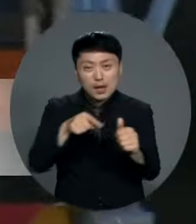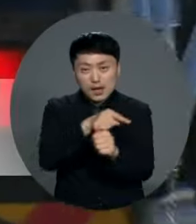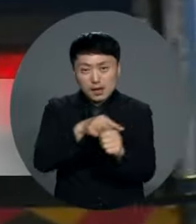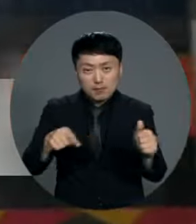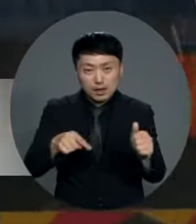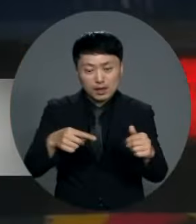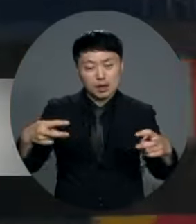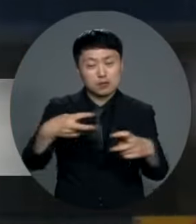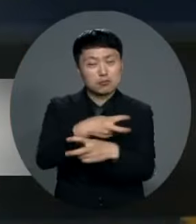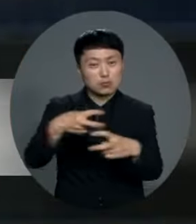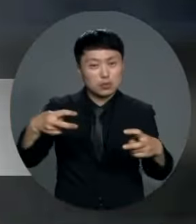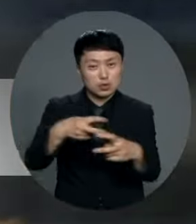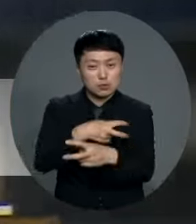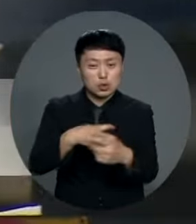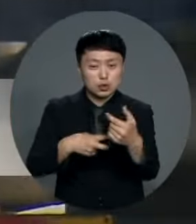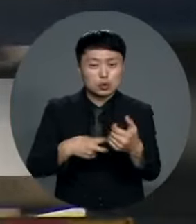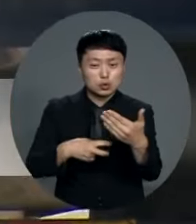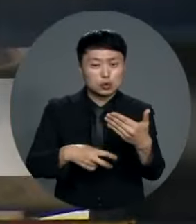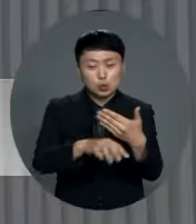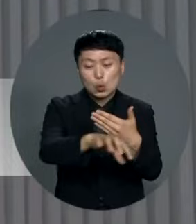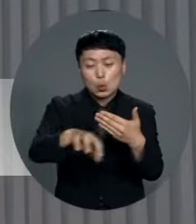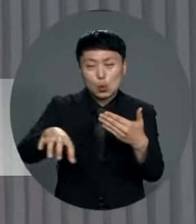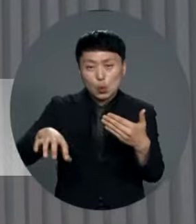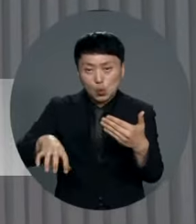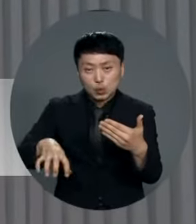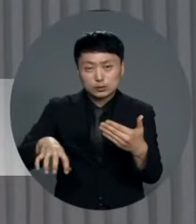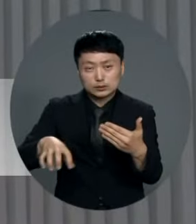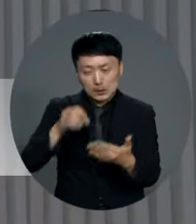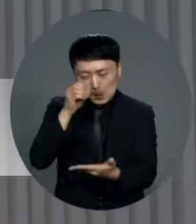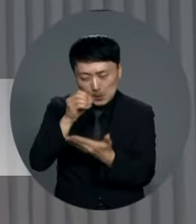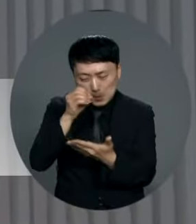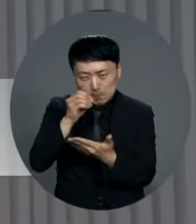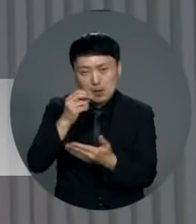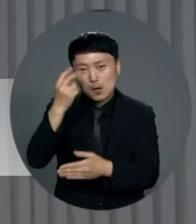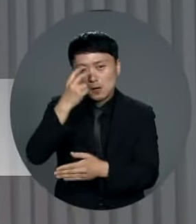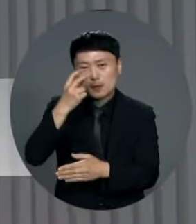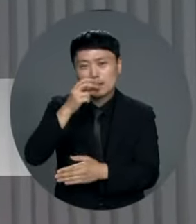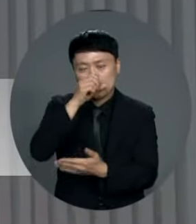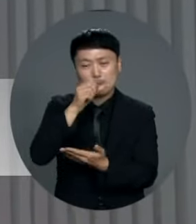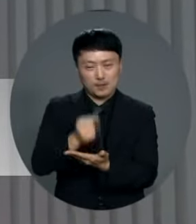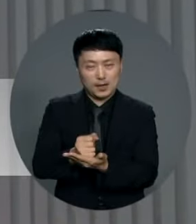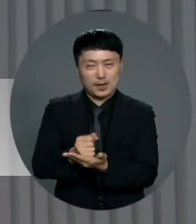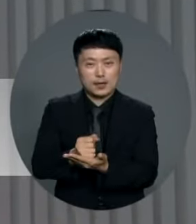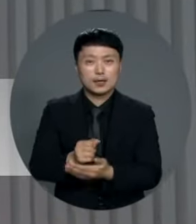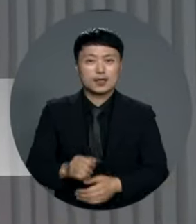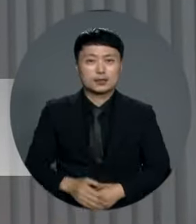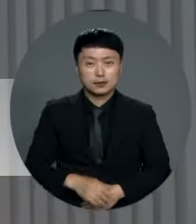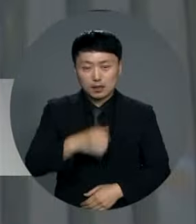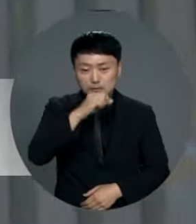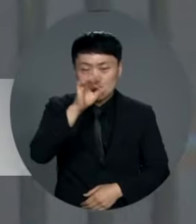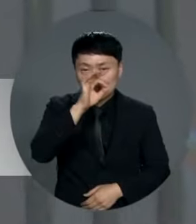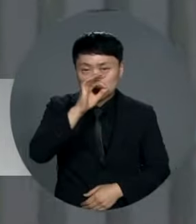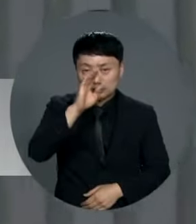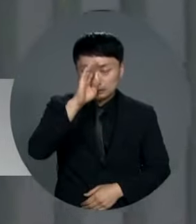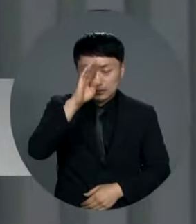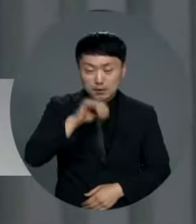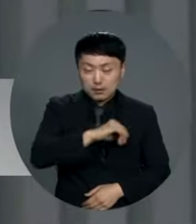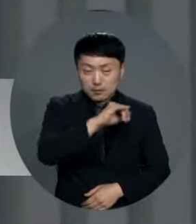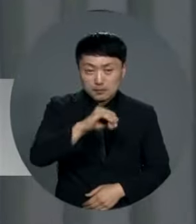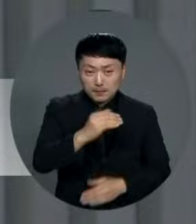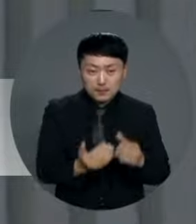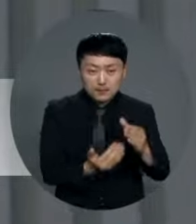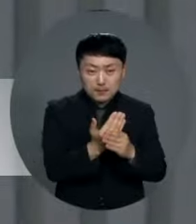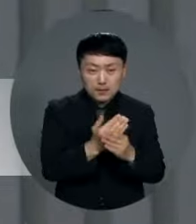오간 차량이 들른 69개 농장에 대한 검사에서도 음성 판정이 나왔습니다. 아프리카 돼지열병 발생지